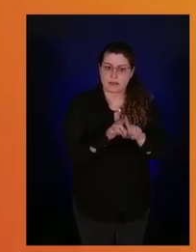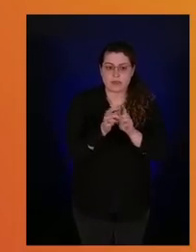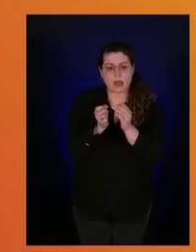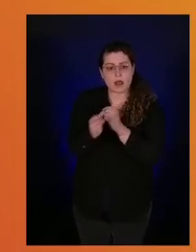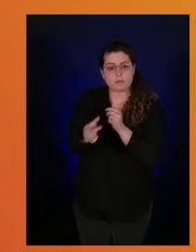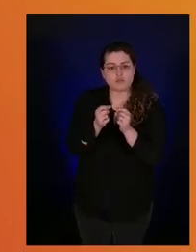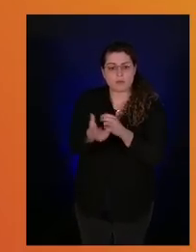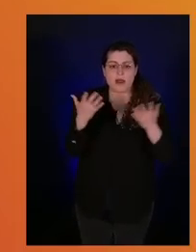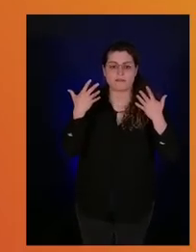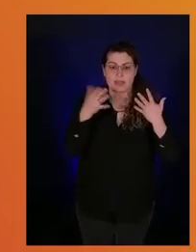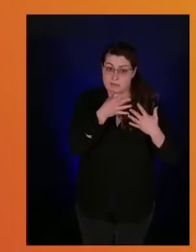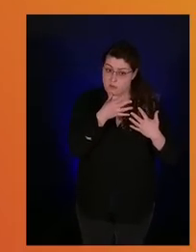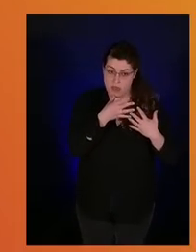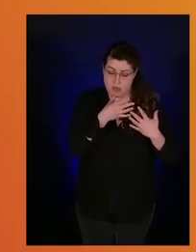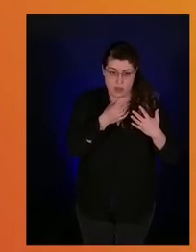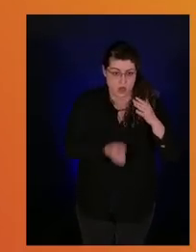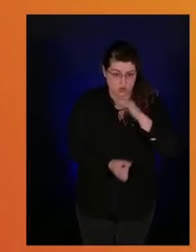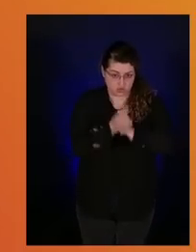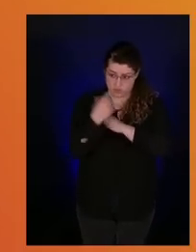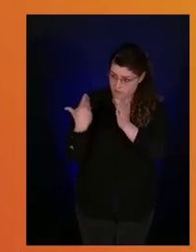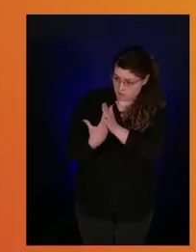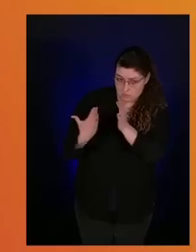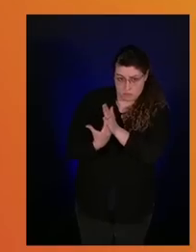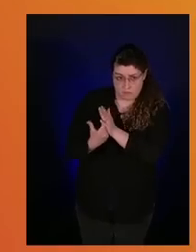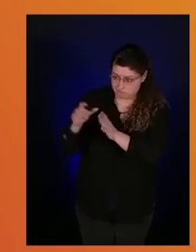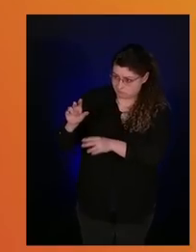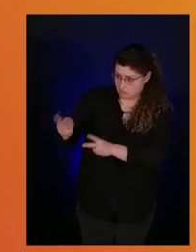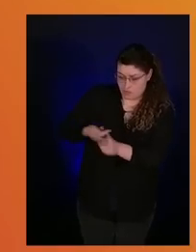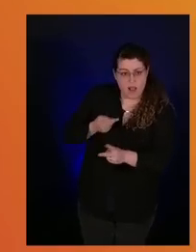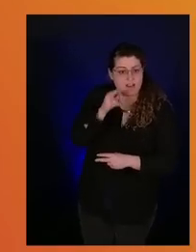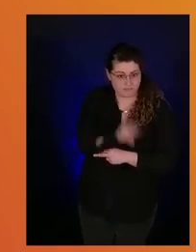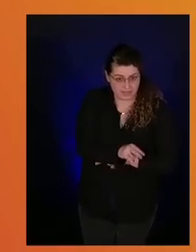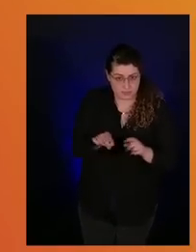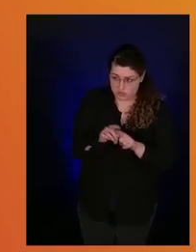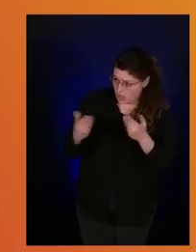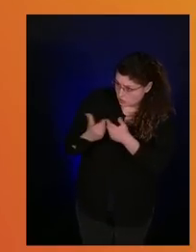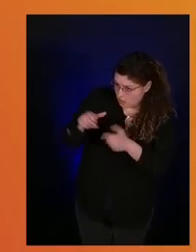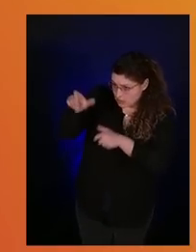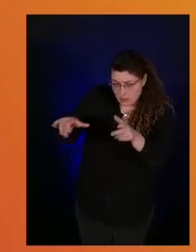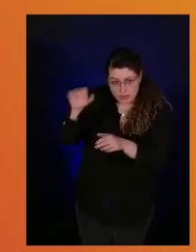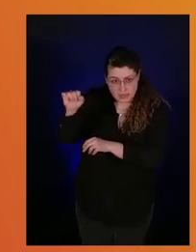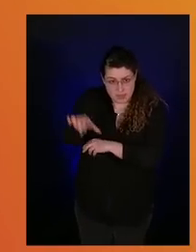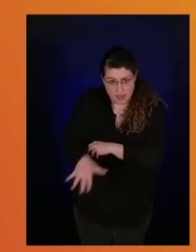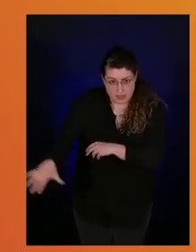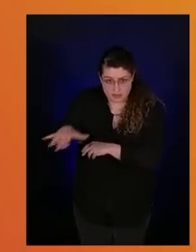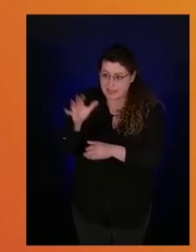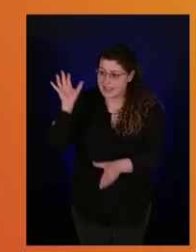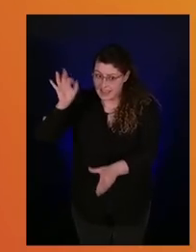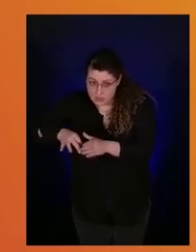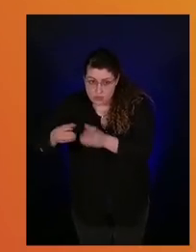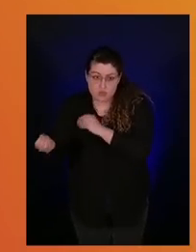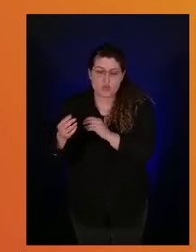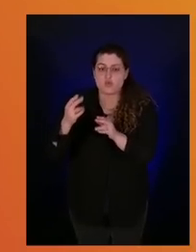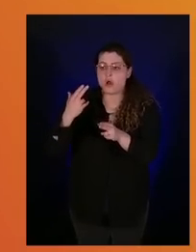être réalisé qu'au vu de justificatifs réellement joints et la demande faite par des camarades dûment élus ou